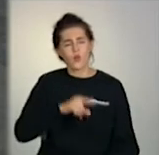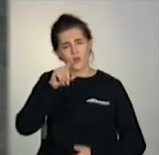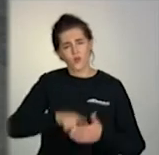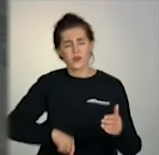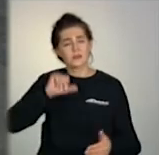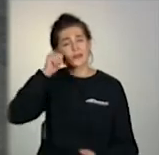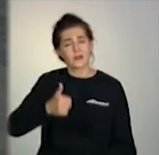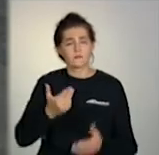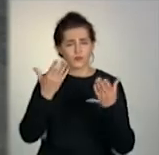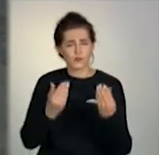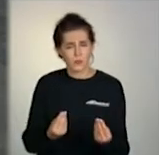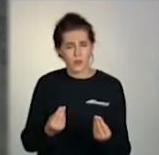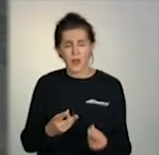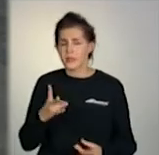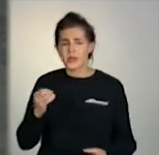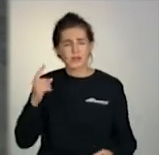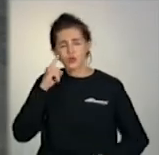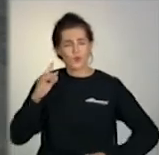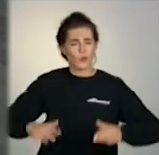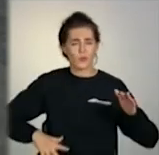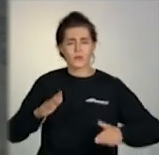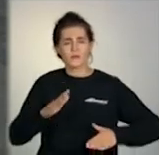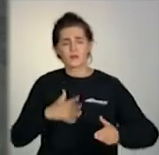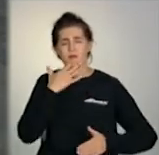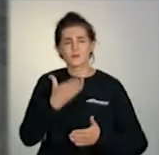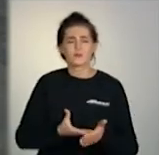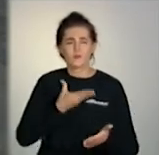завтрашньому дні, не сумніватися в своїх